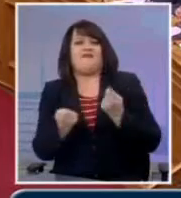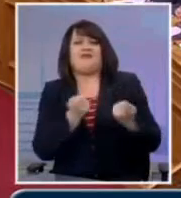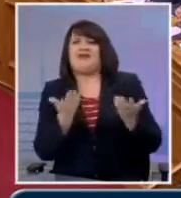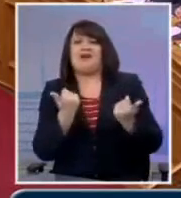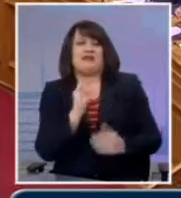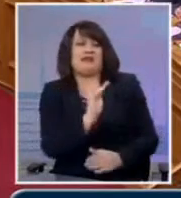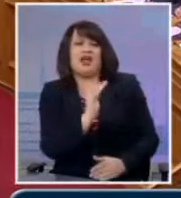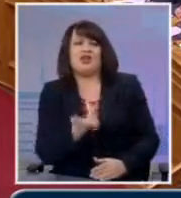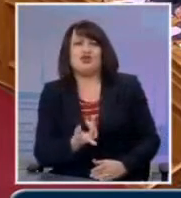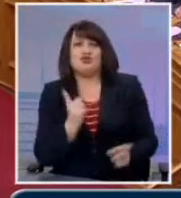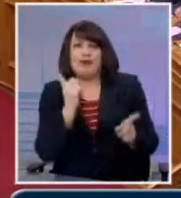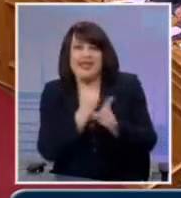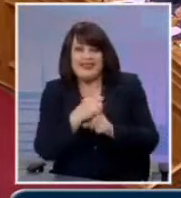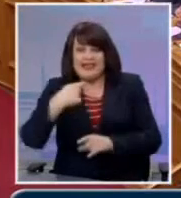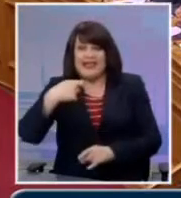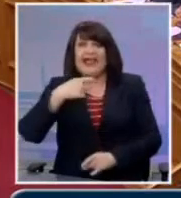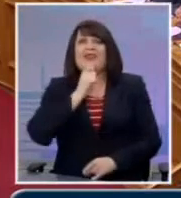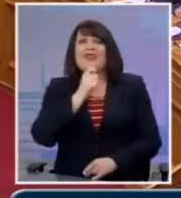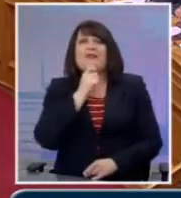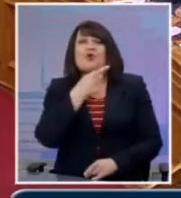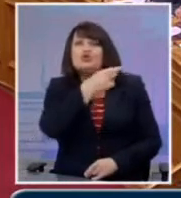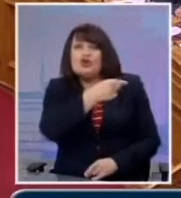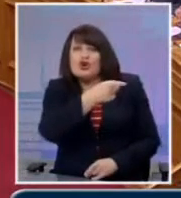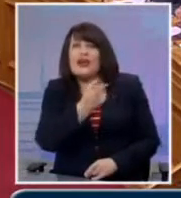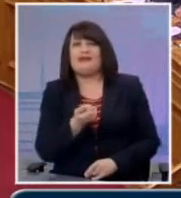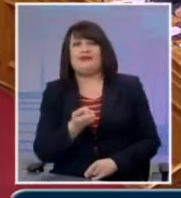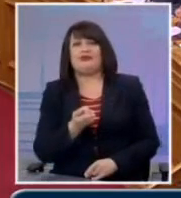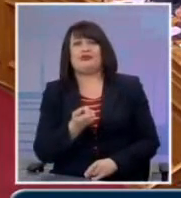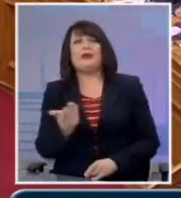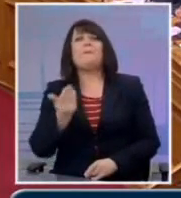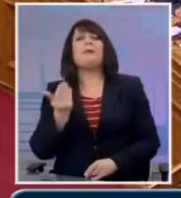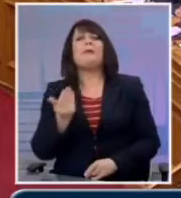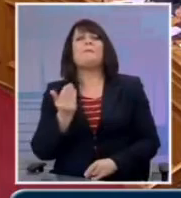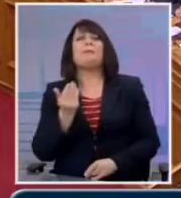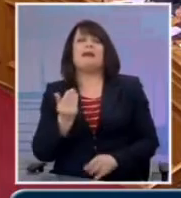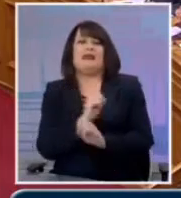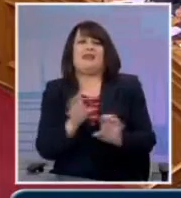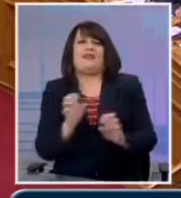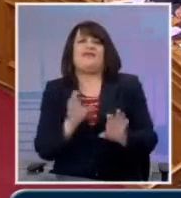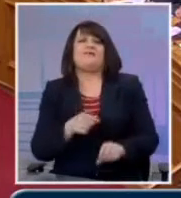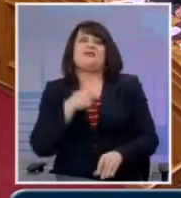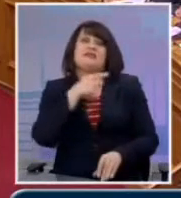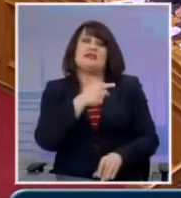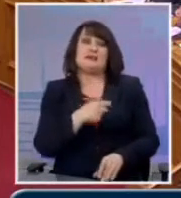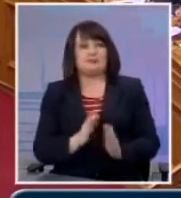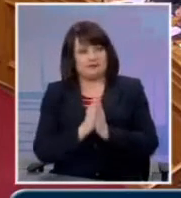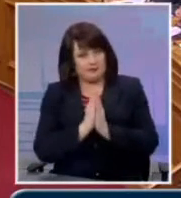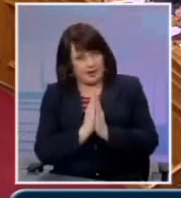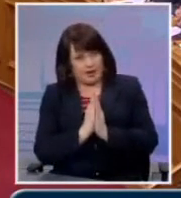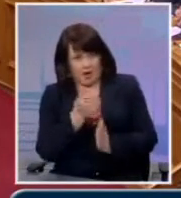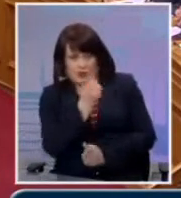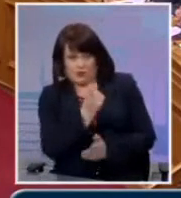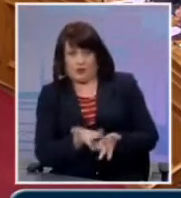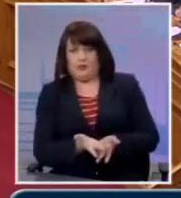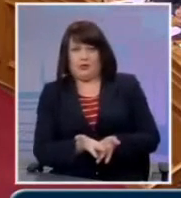ως ειδική δημοσιογράφος σε προεκλογικές καμπάνιες, κυρία Βούλτευση. Θα κυρία Βούλτευση, όλα. Να μην σας ανακαλέσω στην τάξη. Και μην προσπαθείτε